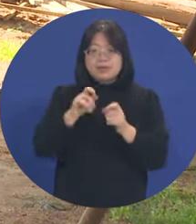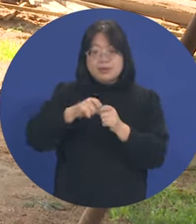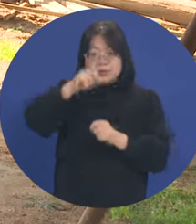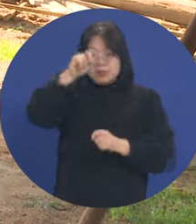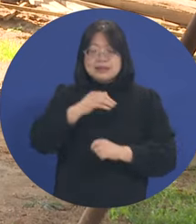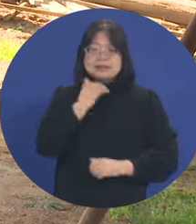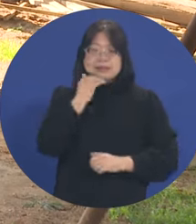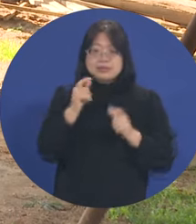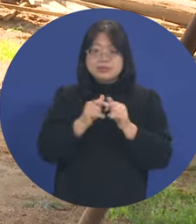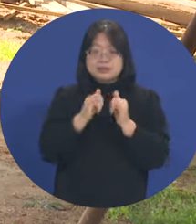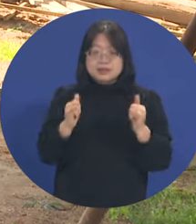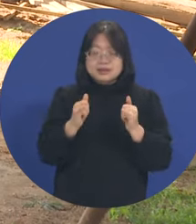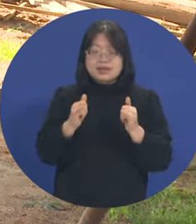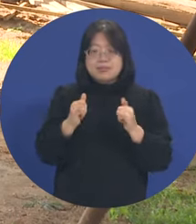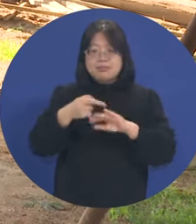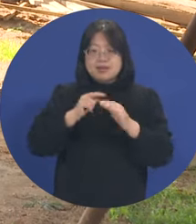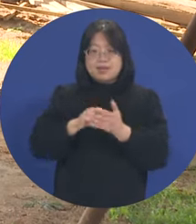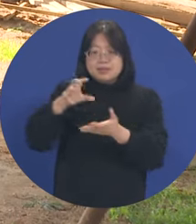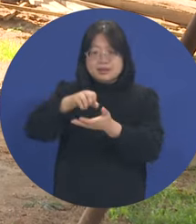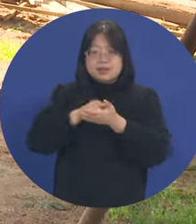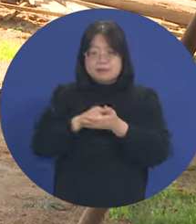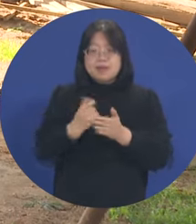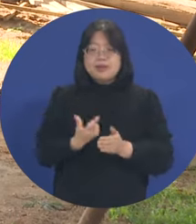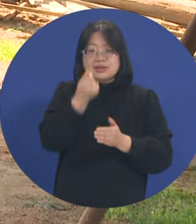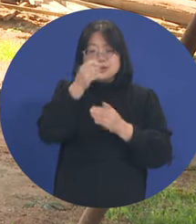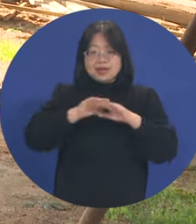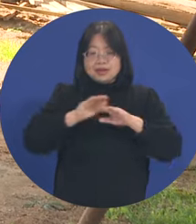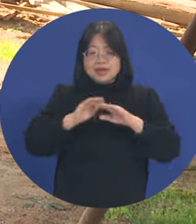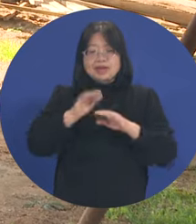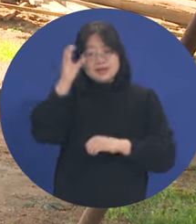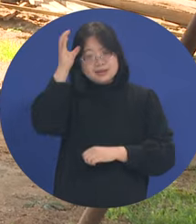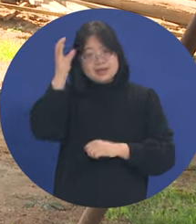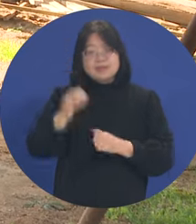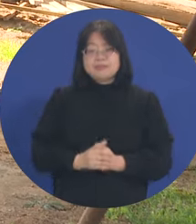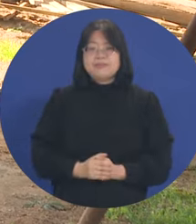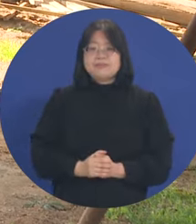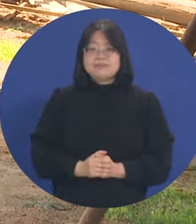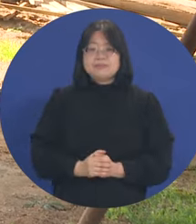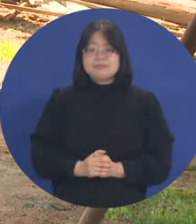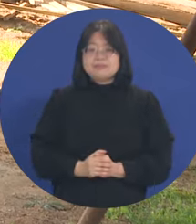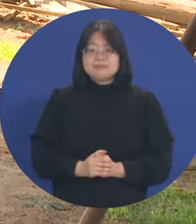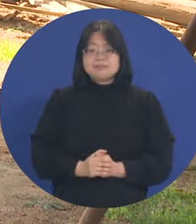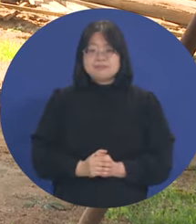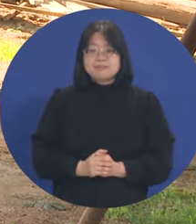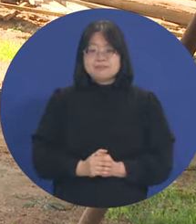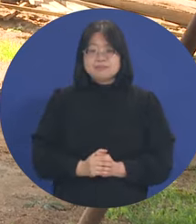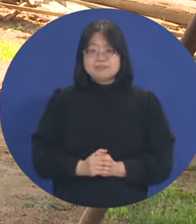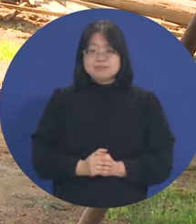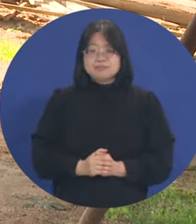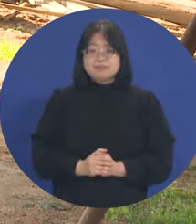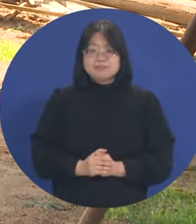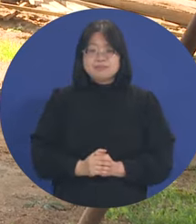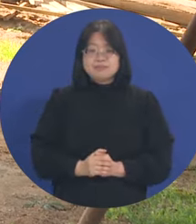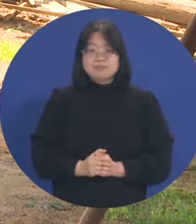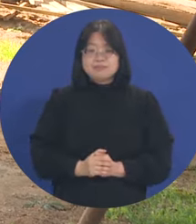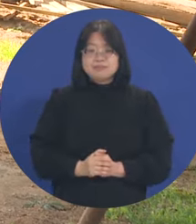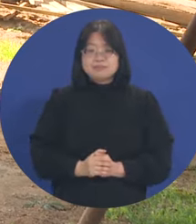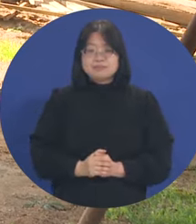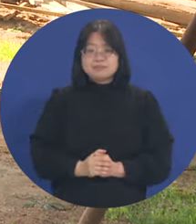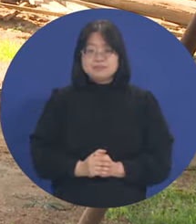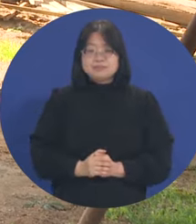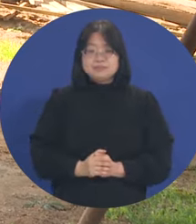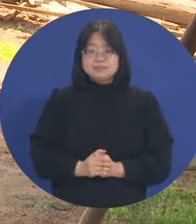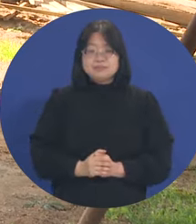주민들의적극적인참여로재개된현덕지구개발사업이 신속하게진행되어주민들 의오랜염원이실현되기를바랍니다 . GTV뉴스최창순기자입니다